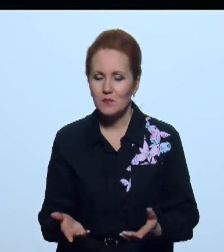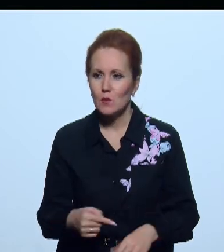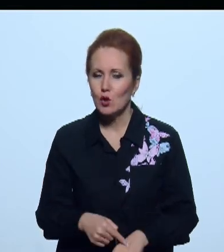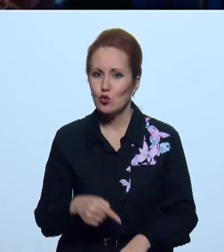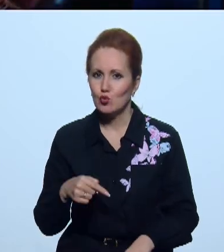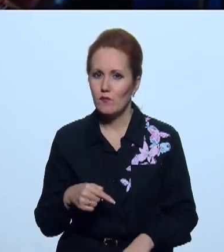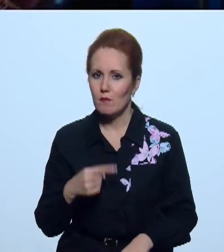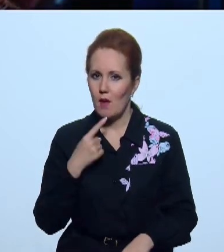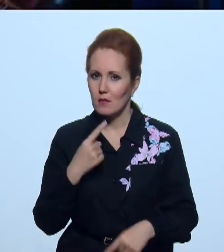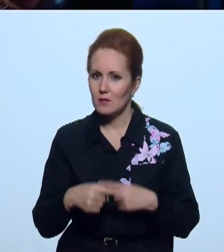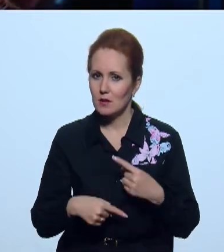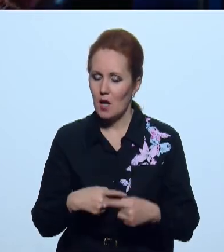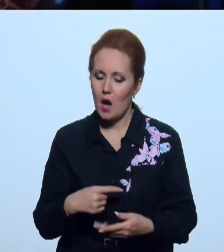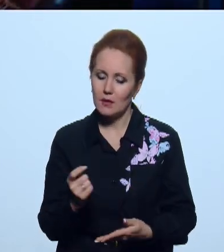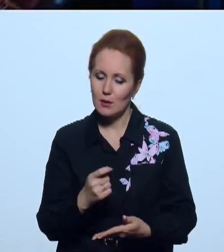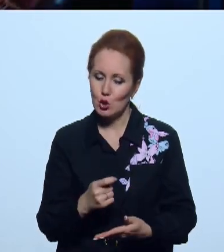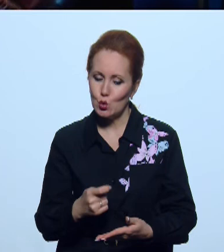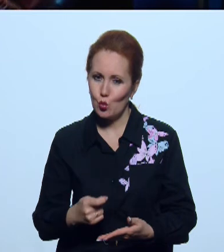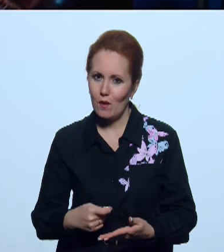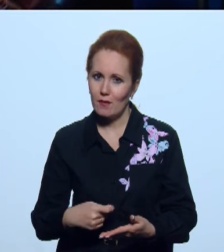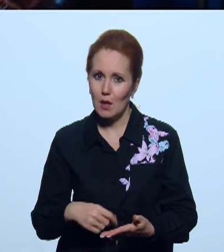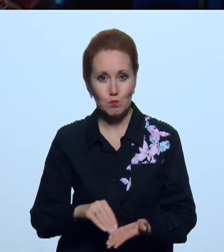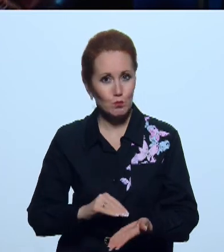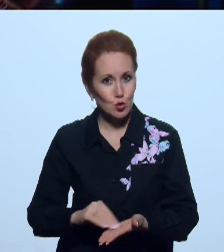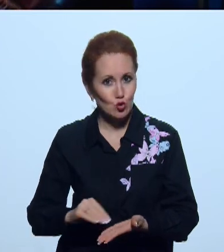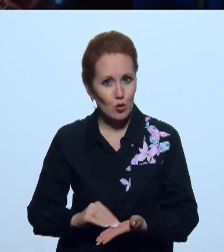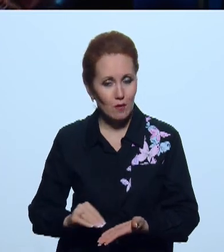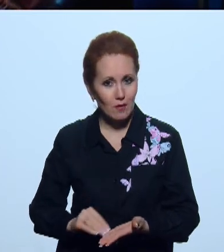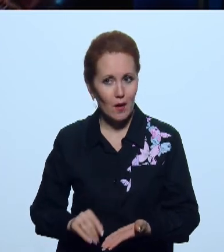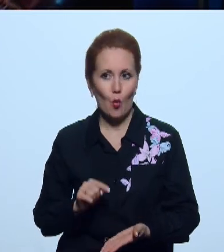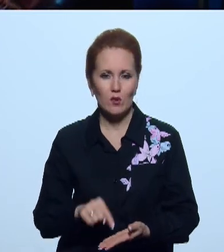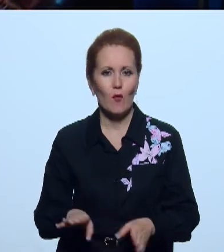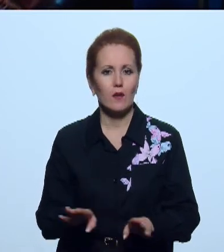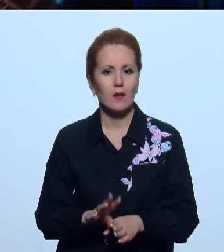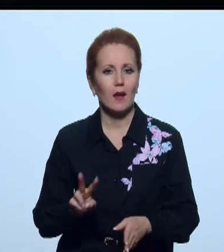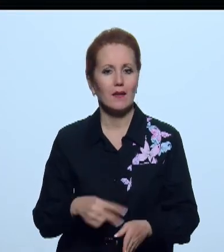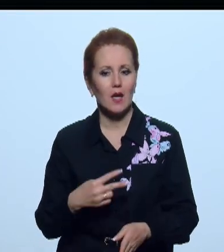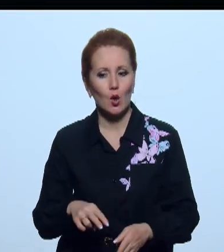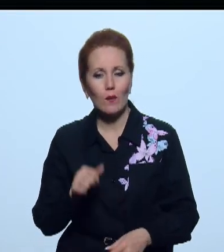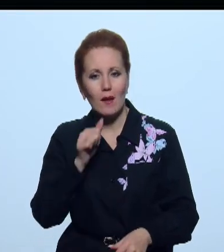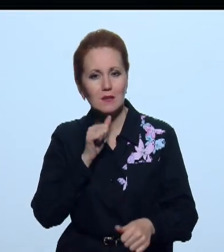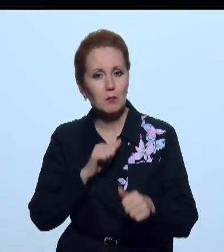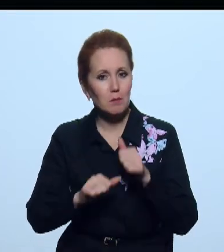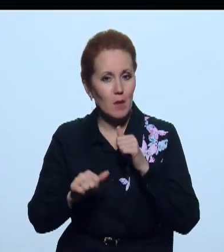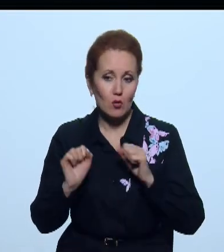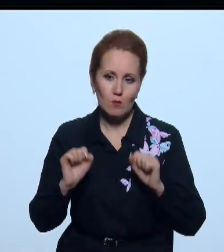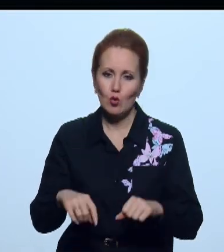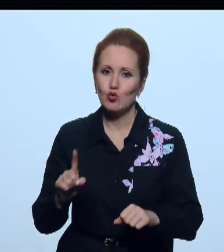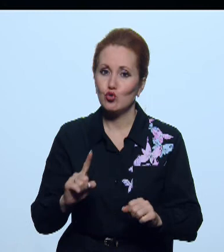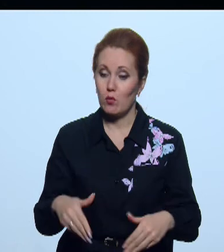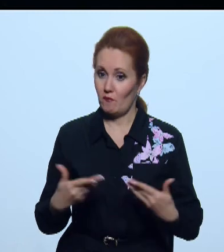чувство языка. И рисует, и пишет. То есть у него такие вот литературные эксперименты. Он может что-то